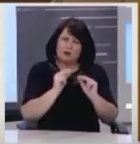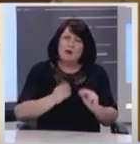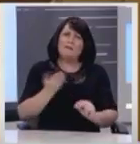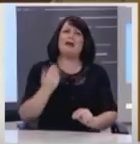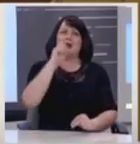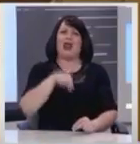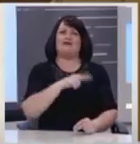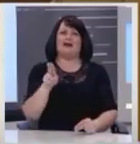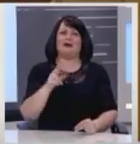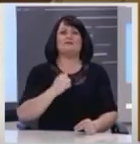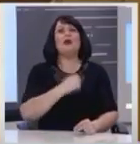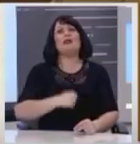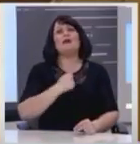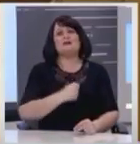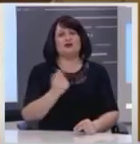Δυστυχώς δεν βρήκαμε ανταπόκριση.